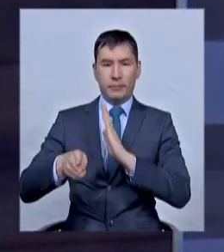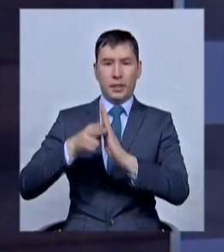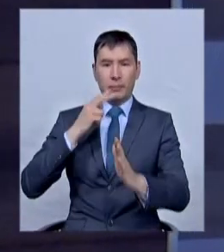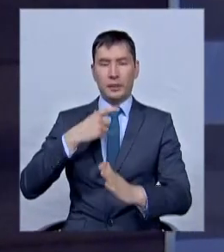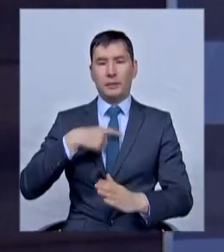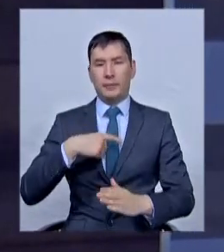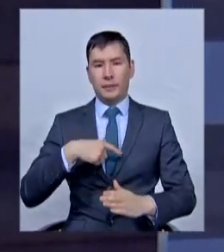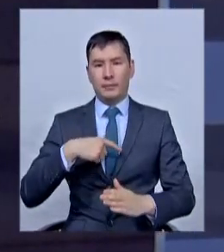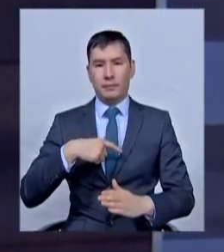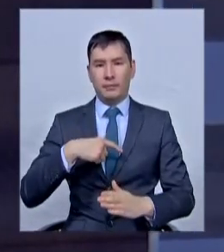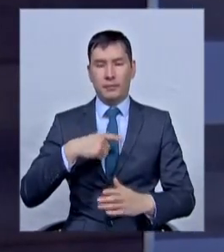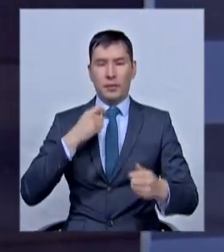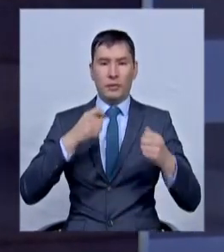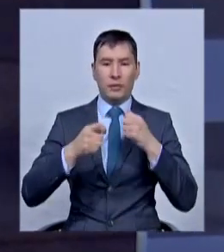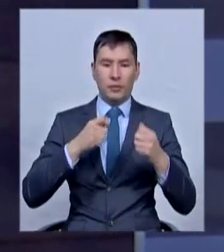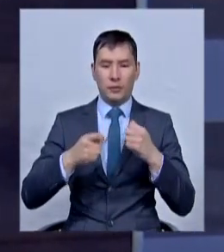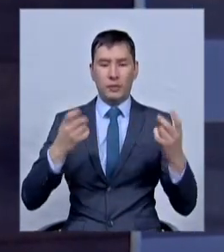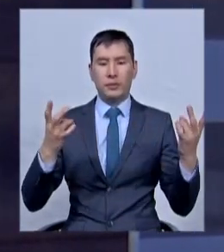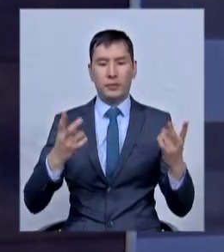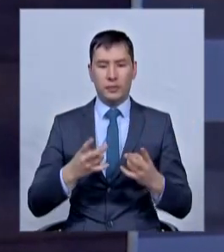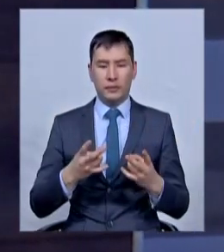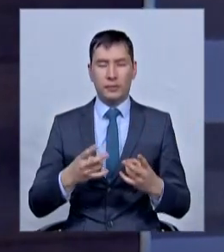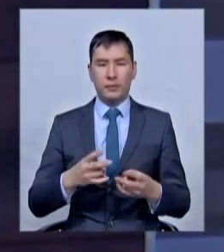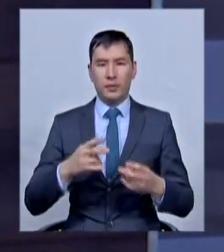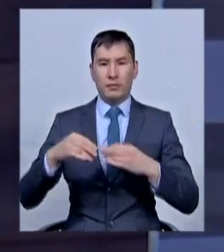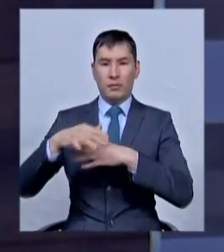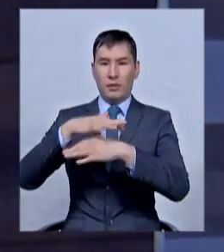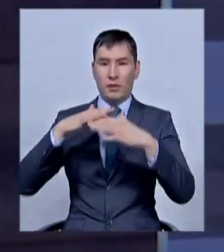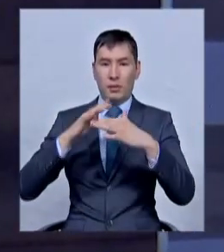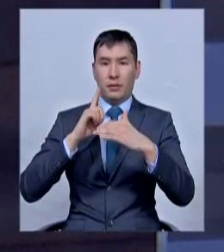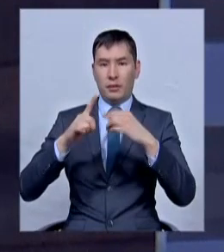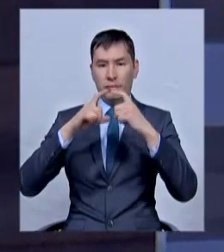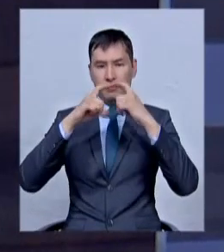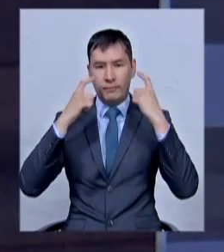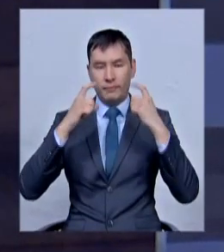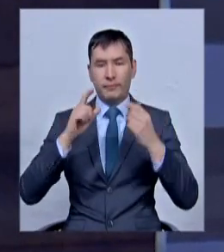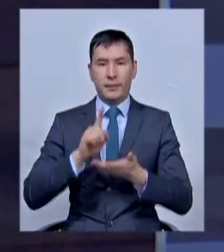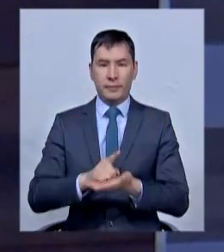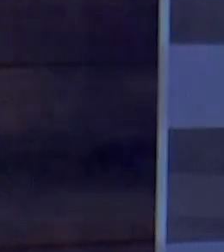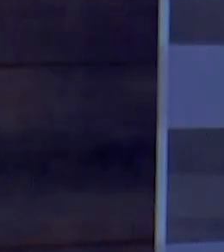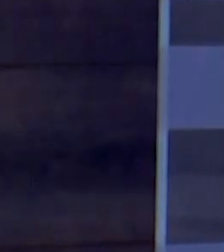емес. Сондықтан карантин талаптарын сақтап, көпшілік жерде маска тағып жүруді ұмытпайық.